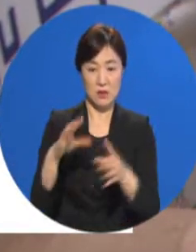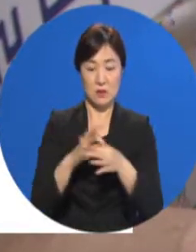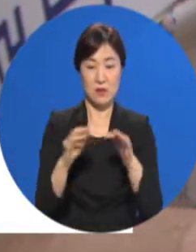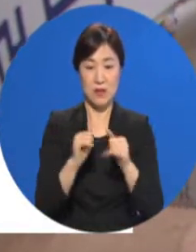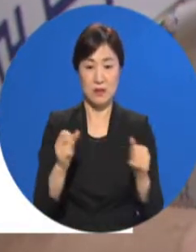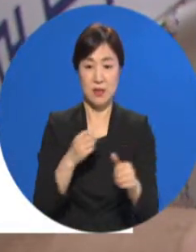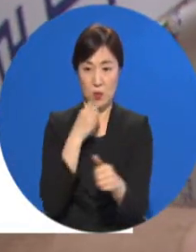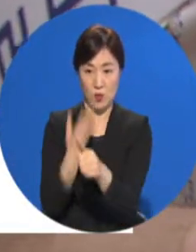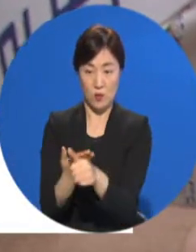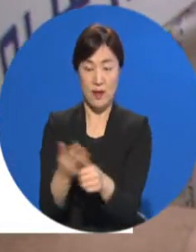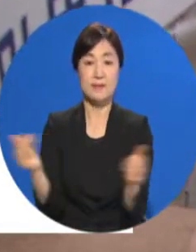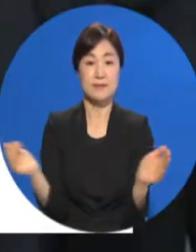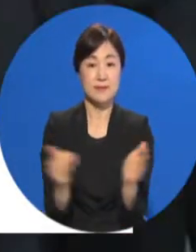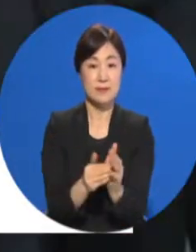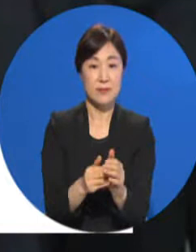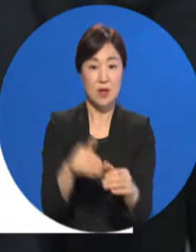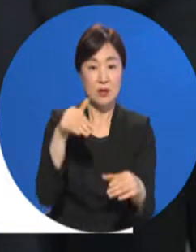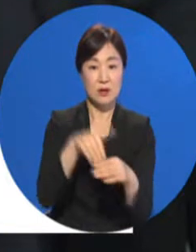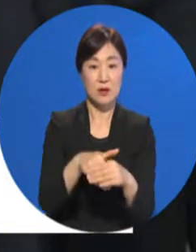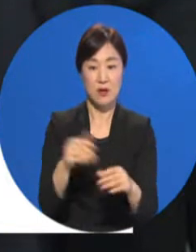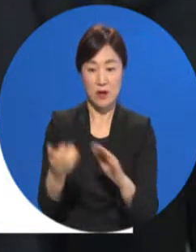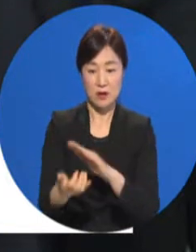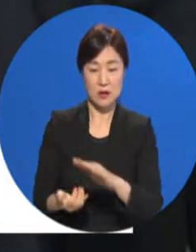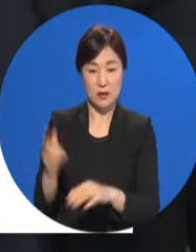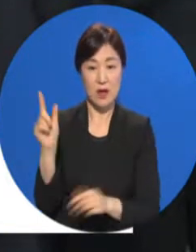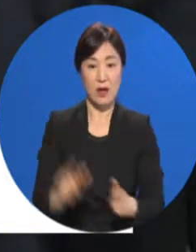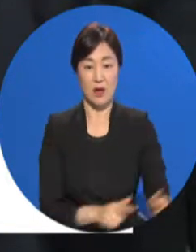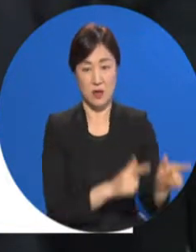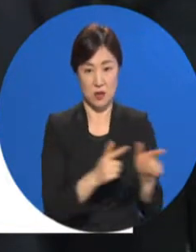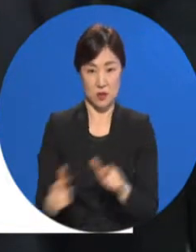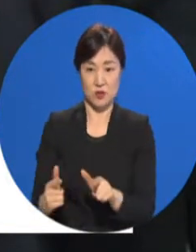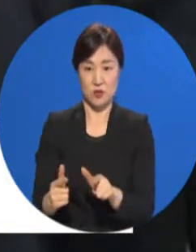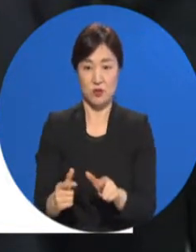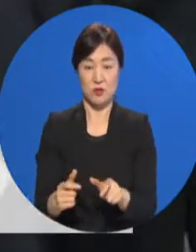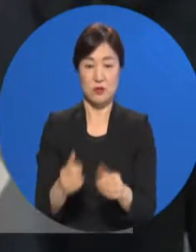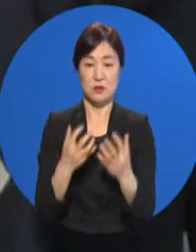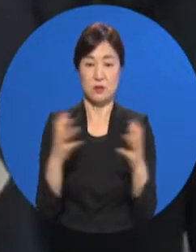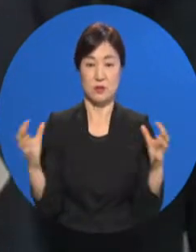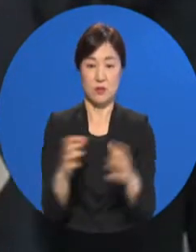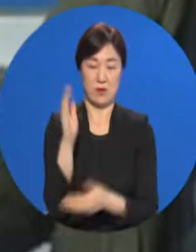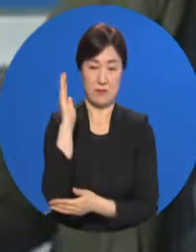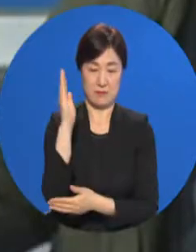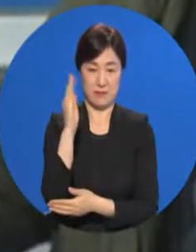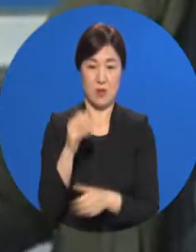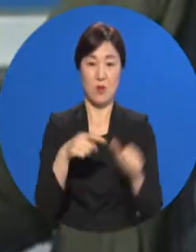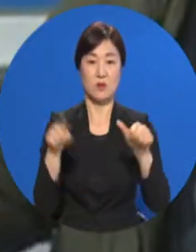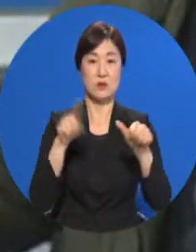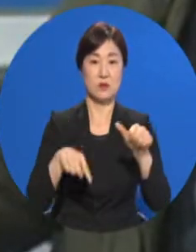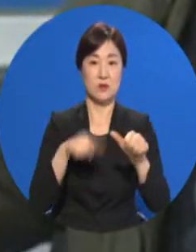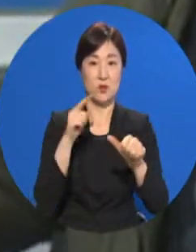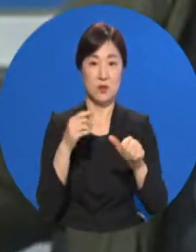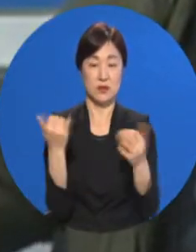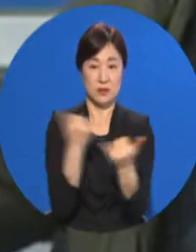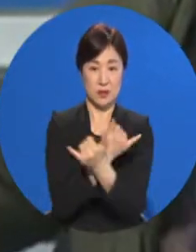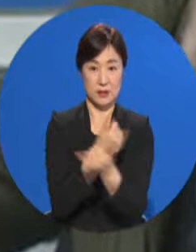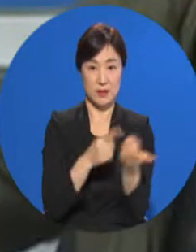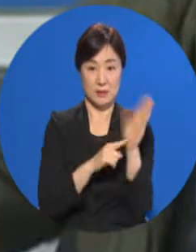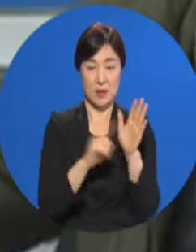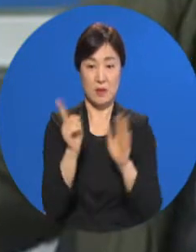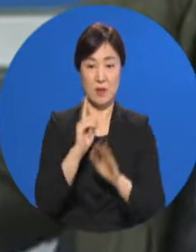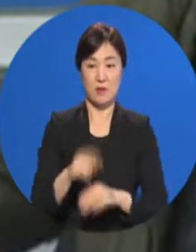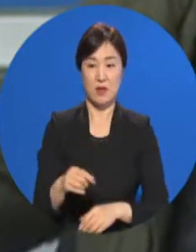고발했고 총선 하루 전인 지난달 14일 기자회견을 자처한 오촌 조카 사위인 김모 씨가 당시